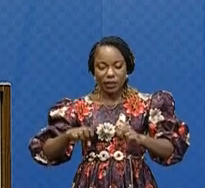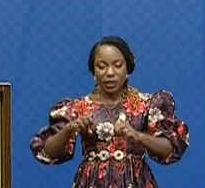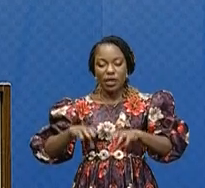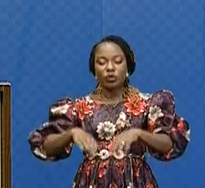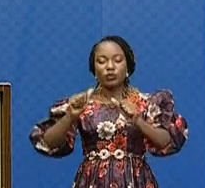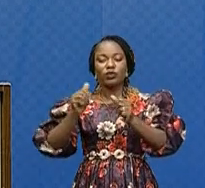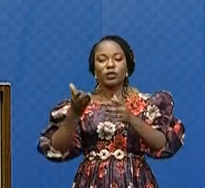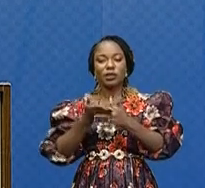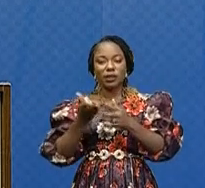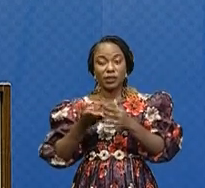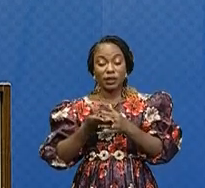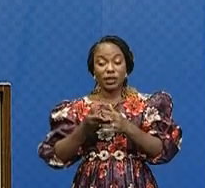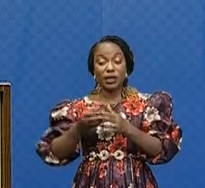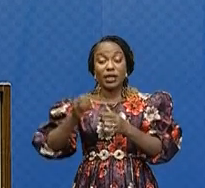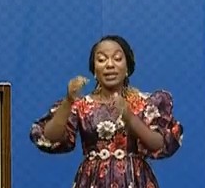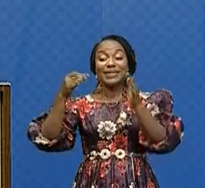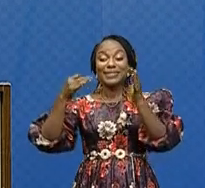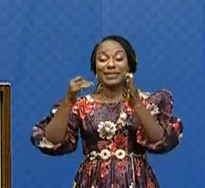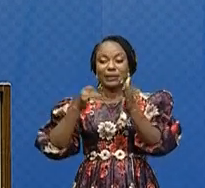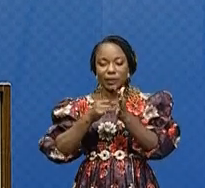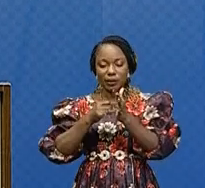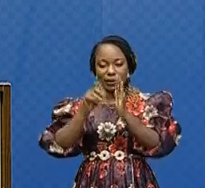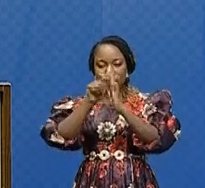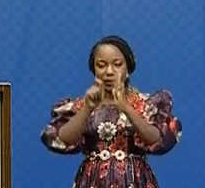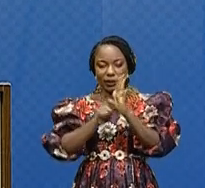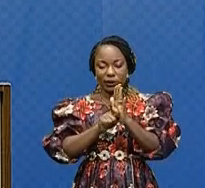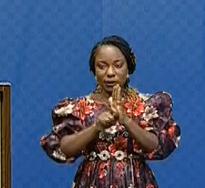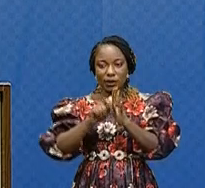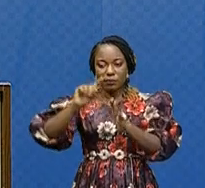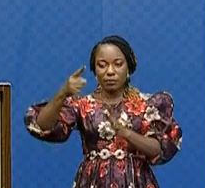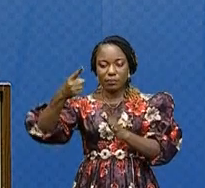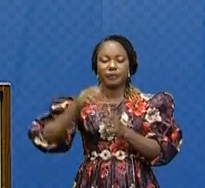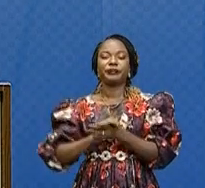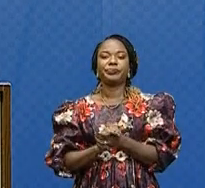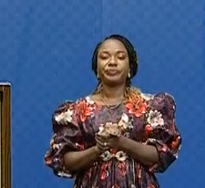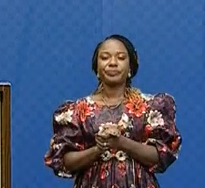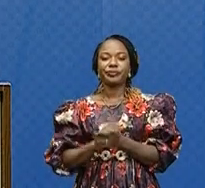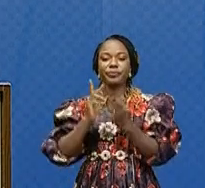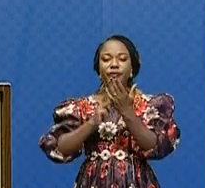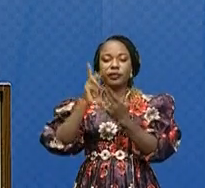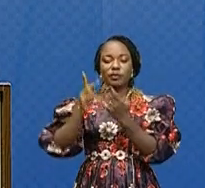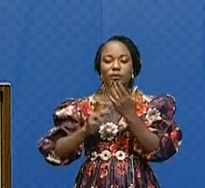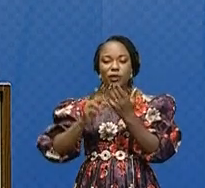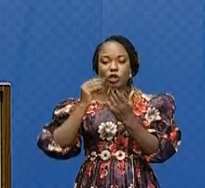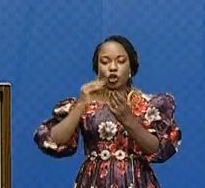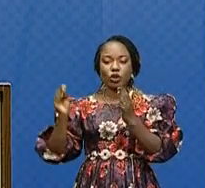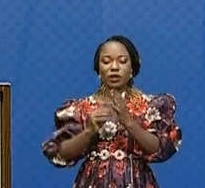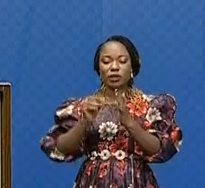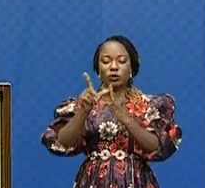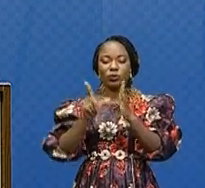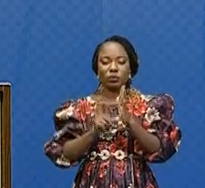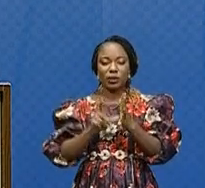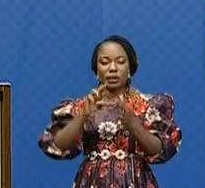textes. 7 textes ont été soumis à l'approbation du Conseil. Le premier, projet d'ordonnance loi relative